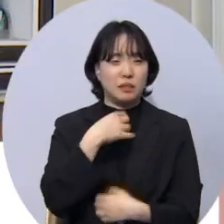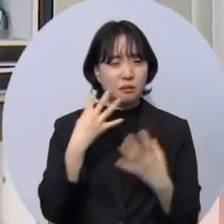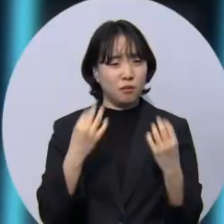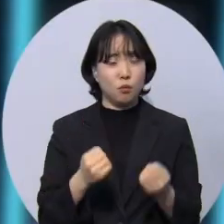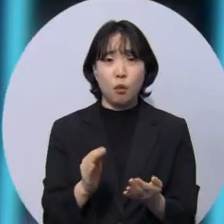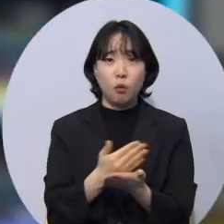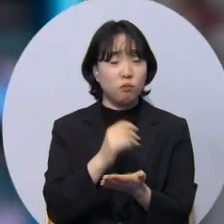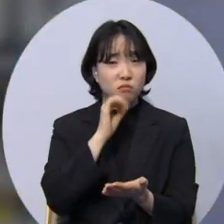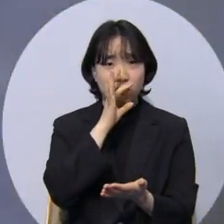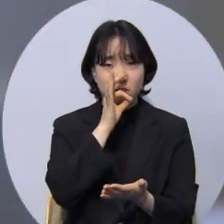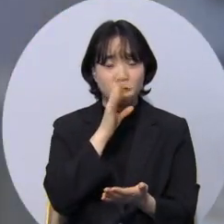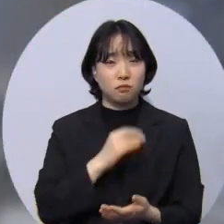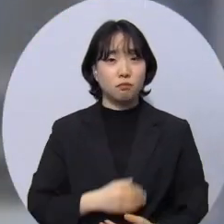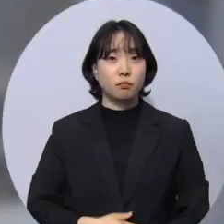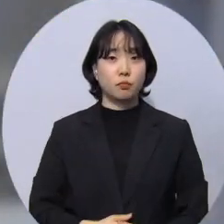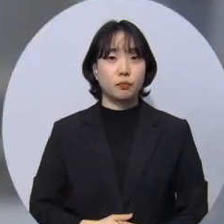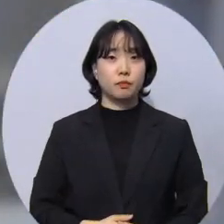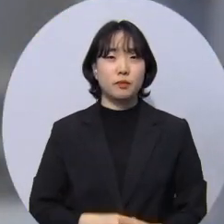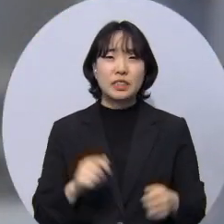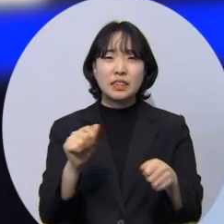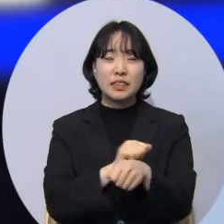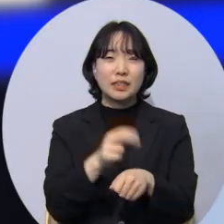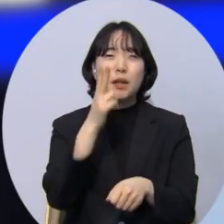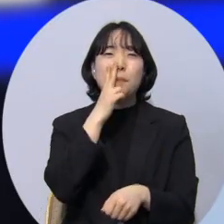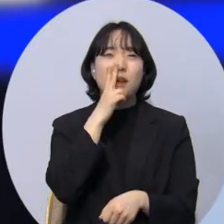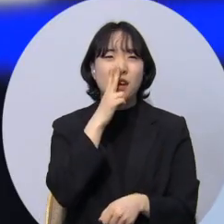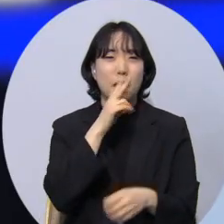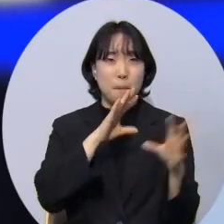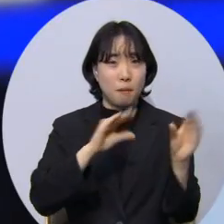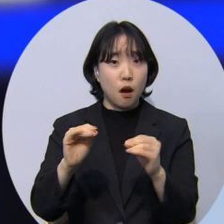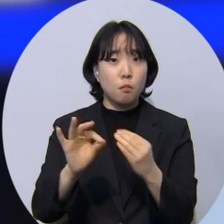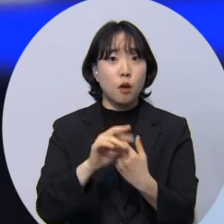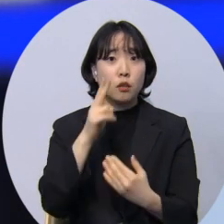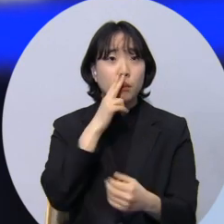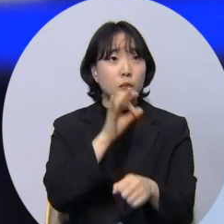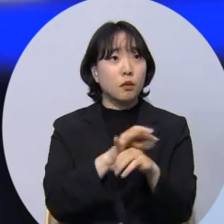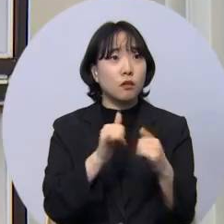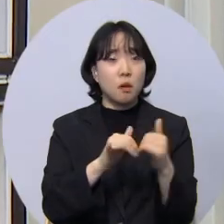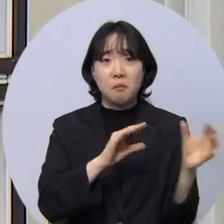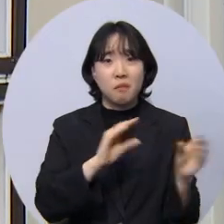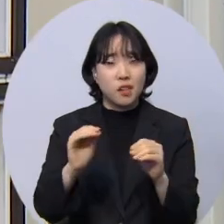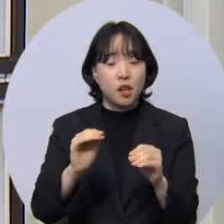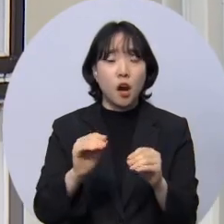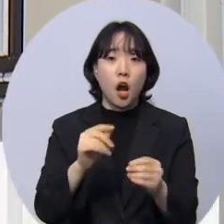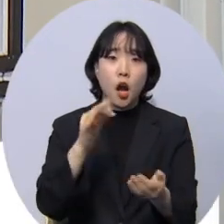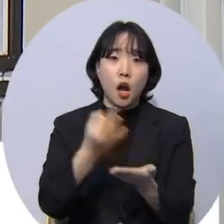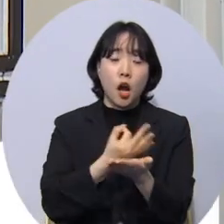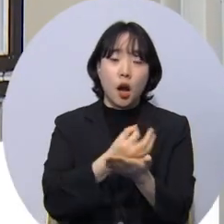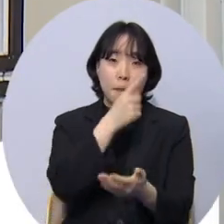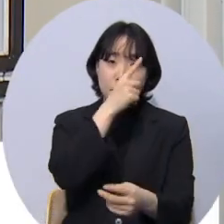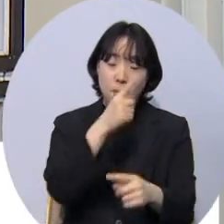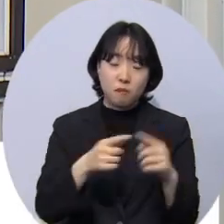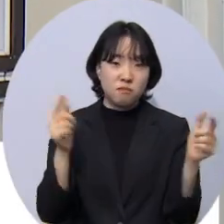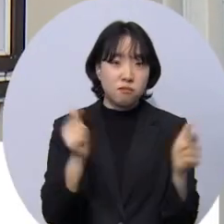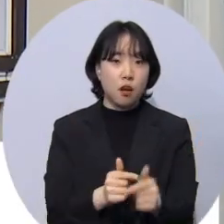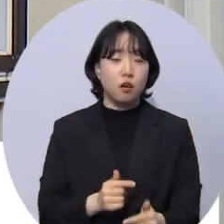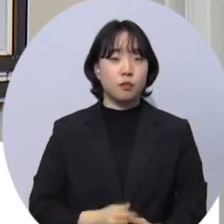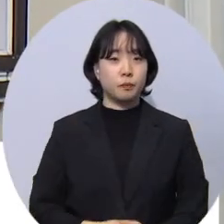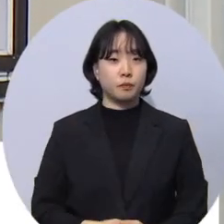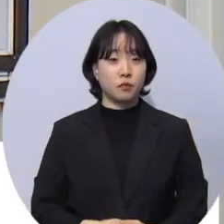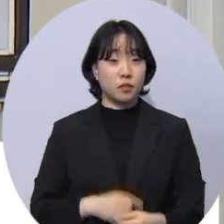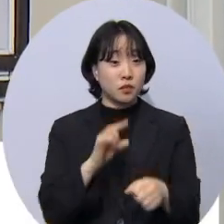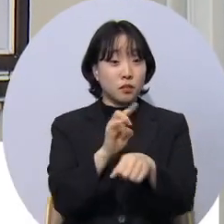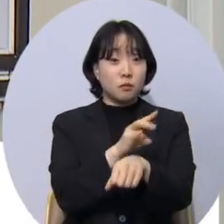못했 특히 담배 판매가 중지되는 경우 매출이 반토막납니다 편의점은 담배 안 팔면은